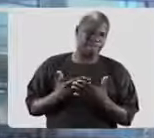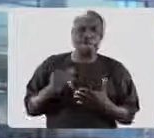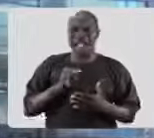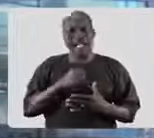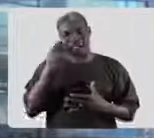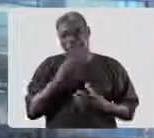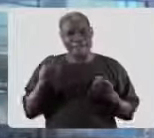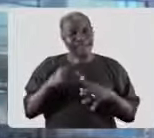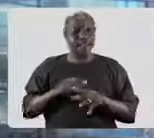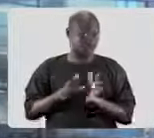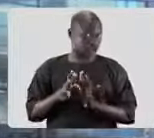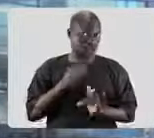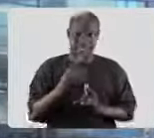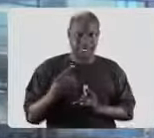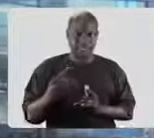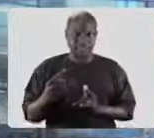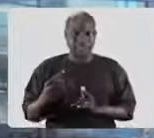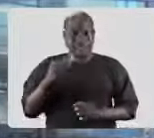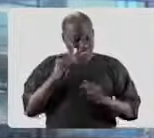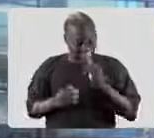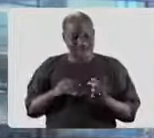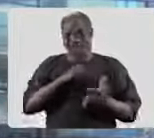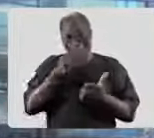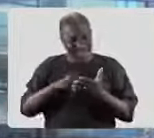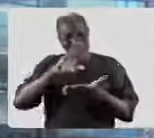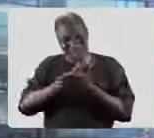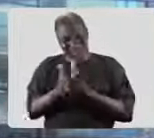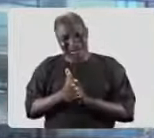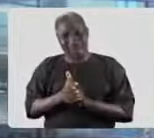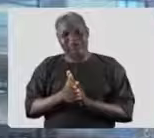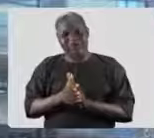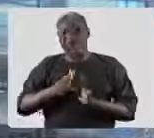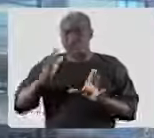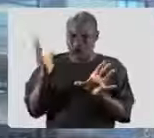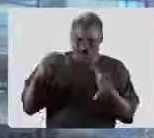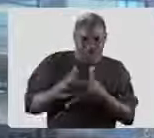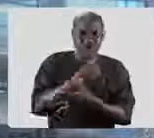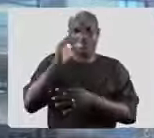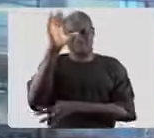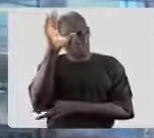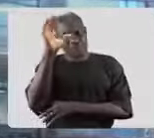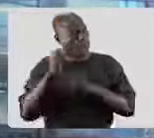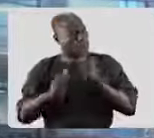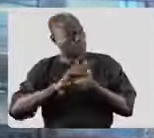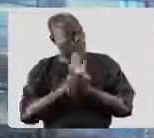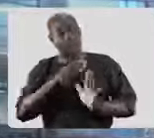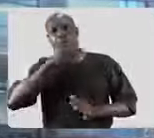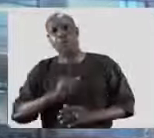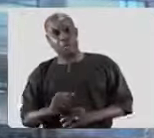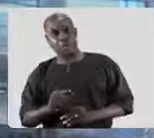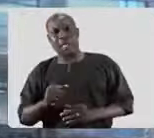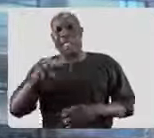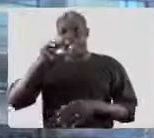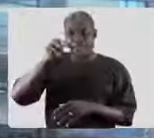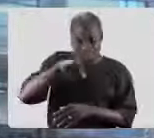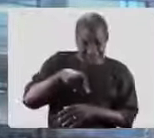mu ye ra yesu ne kan ye wo wose na se di wei e ye duam no a e de ene de be ye dua wo ye. Se MP